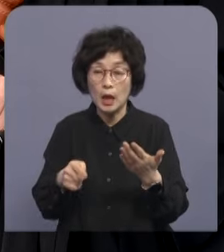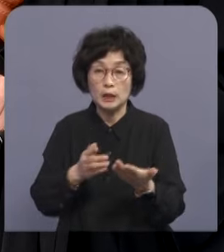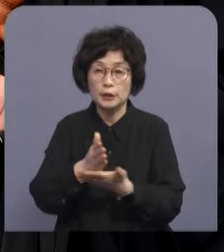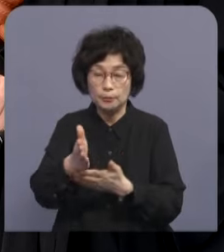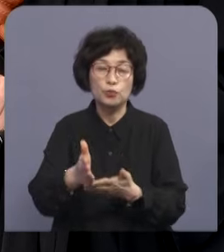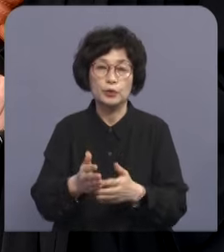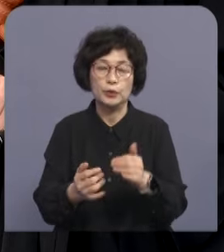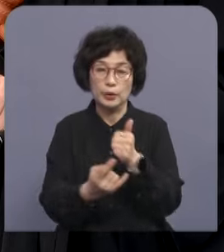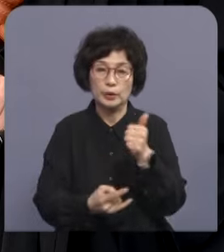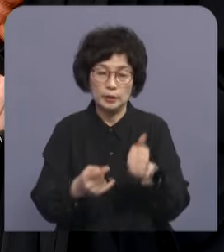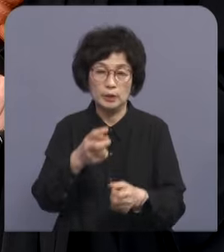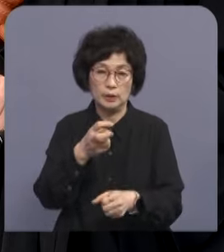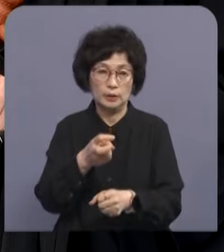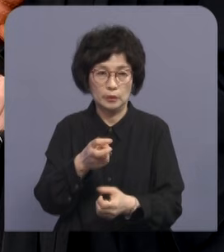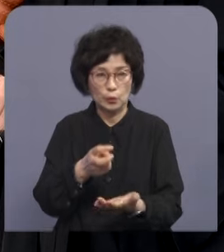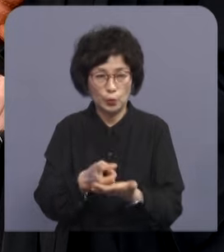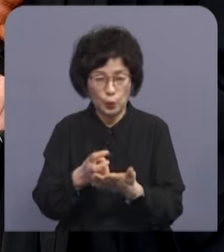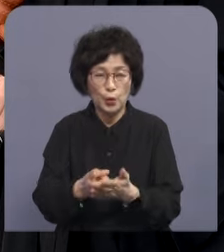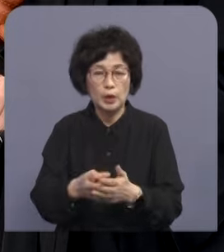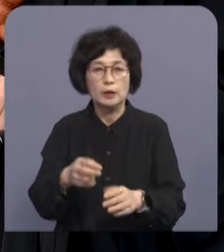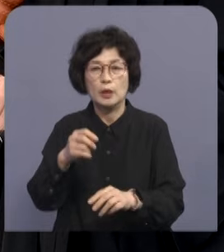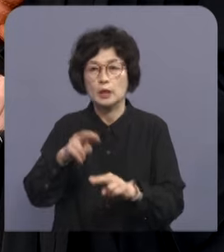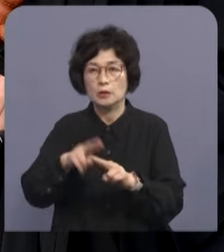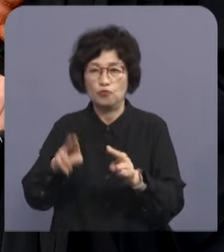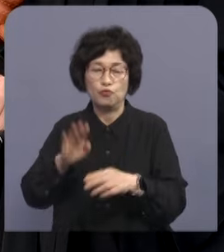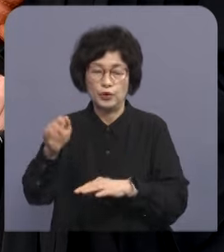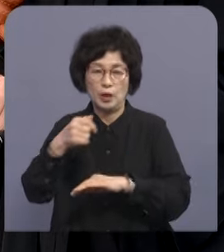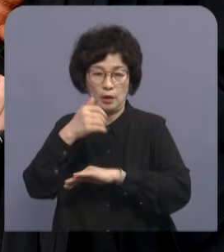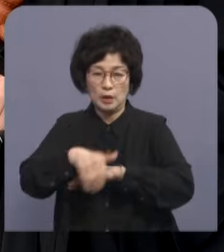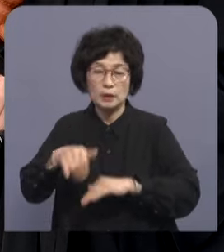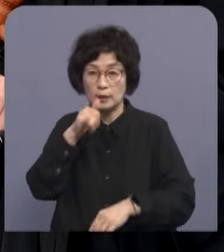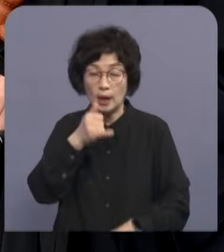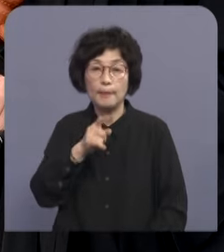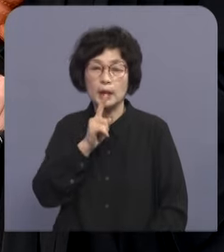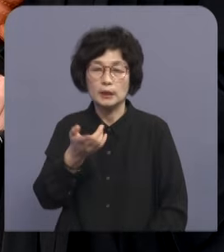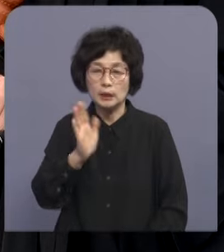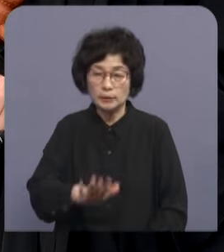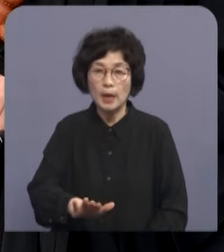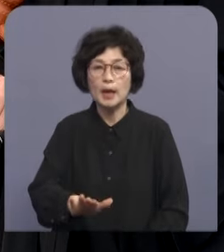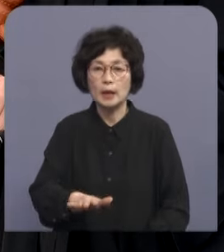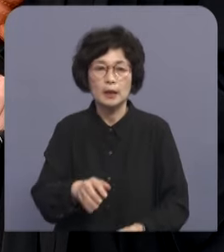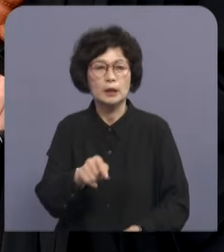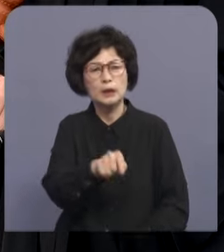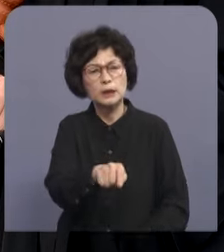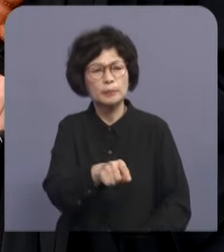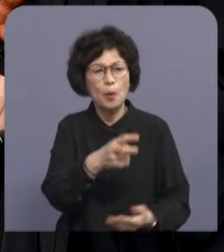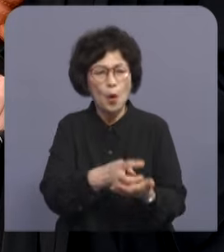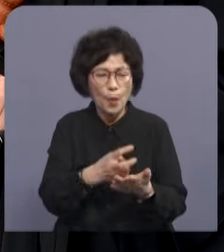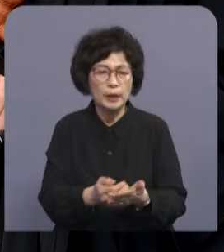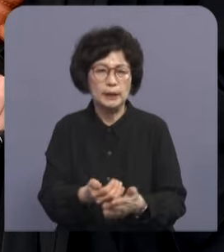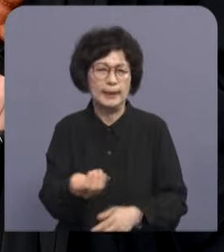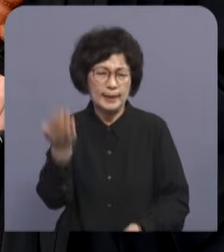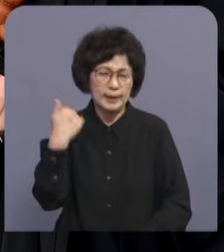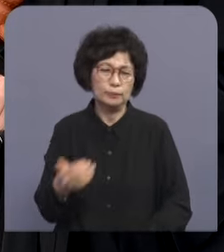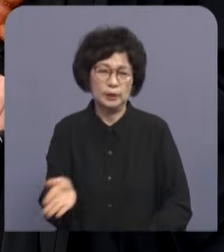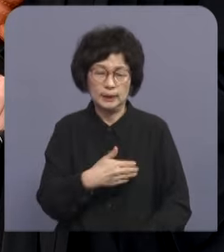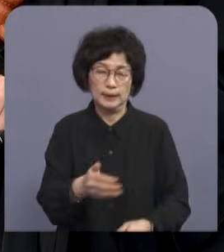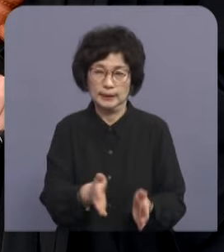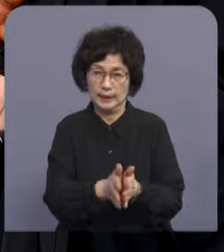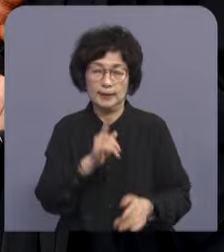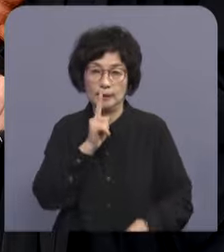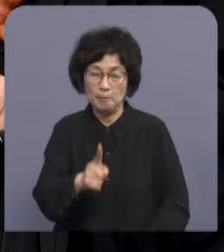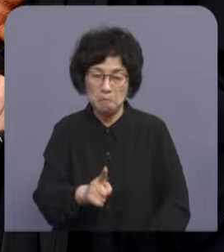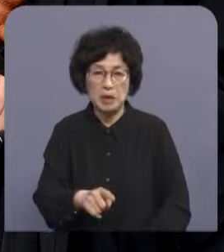제도와 퇴직 준비 프로그램을 마련했다고 주장했지만 재판부는 임금 피크제 도입 이전에 시행된 것이라며 효력을